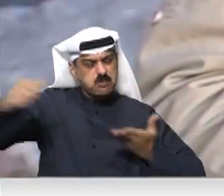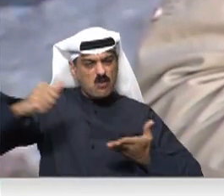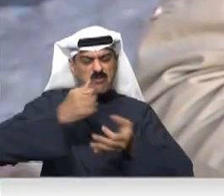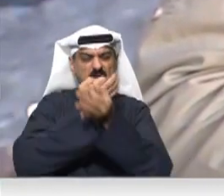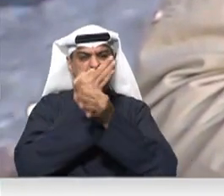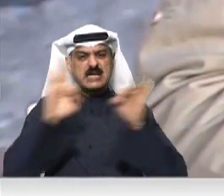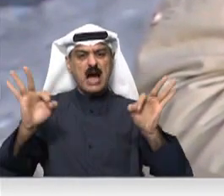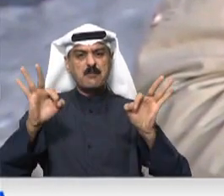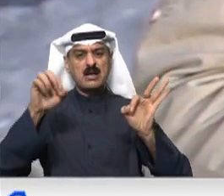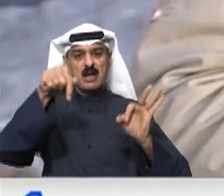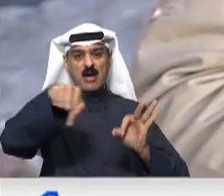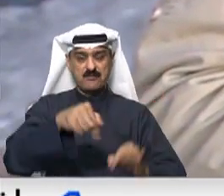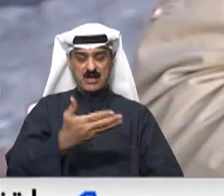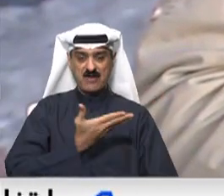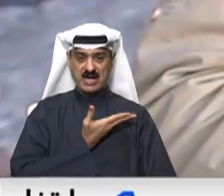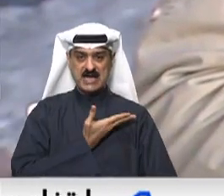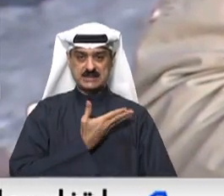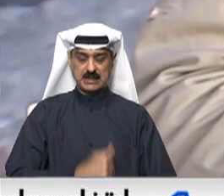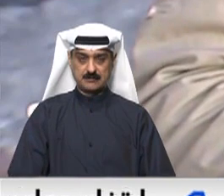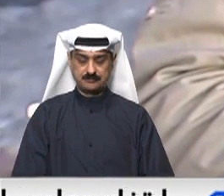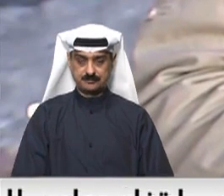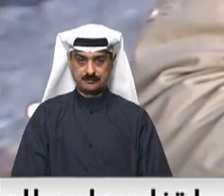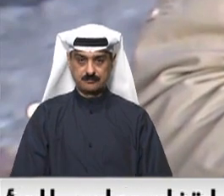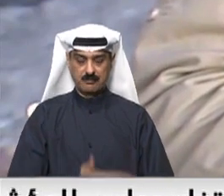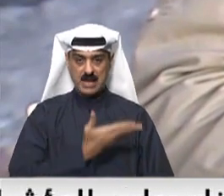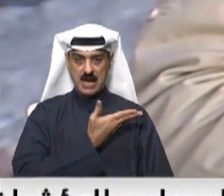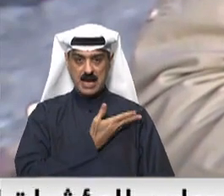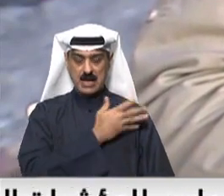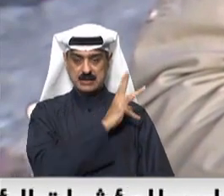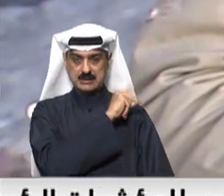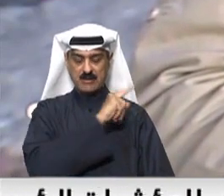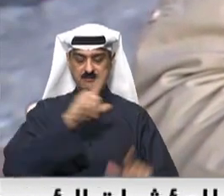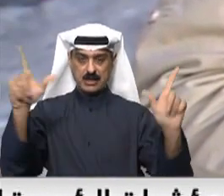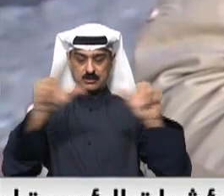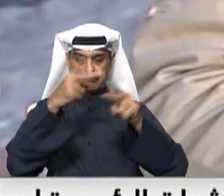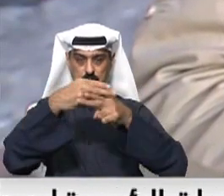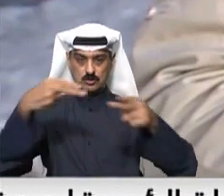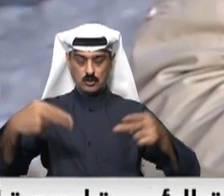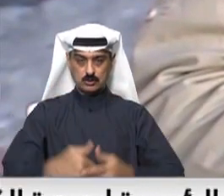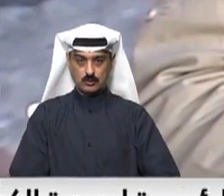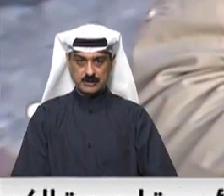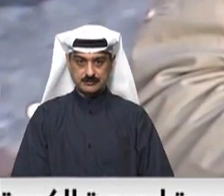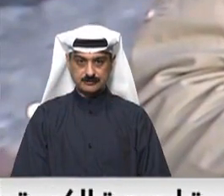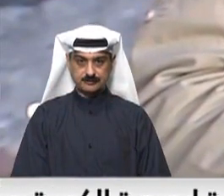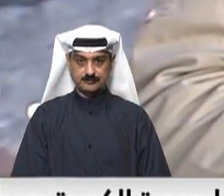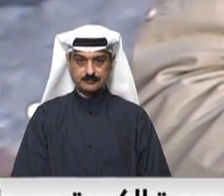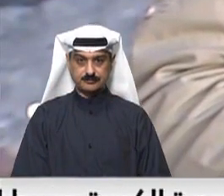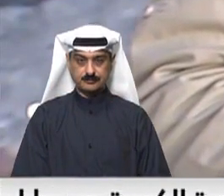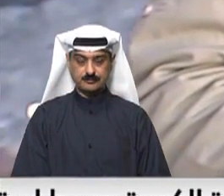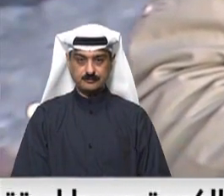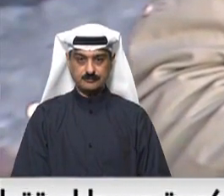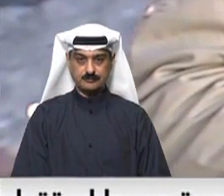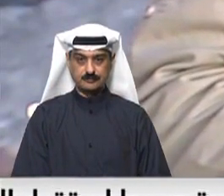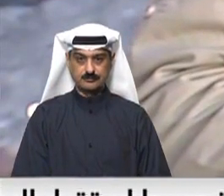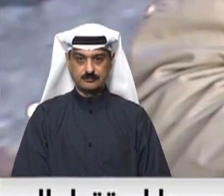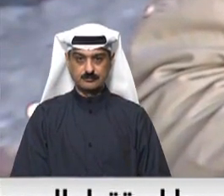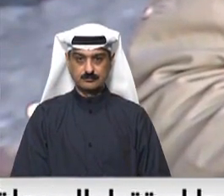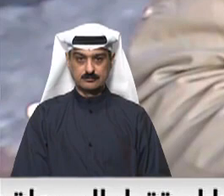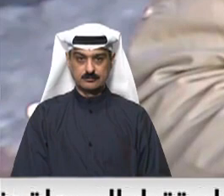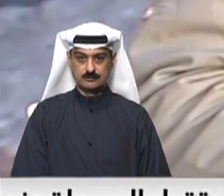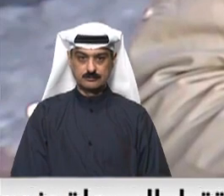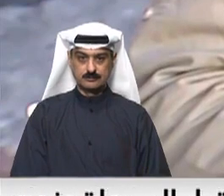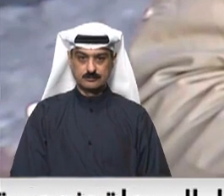الحياه في القطاع عبد الرحيم ابو كويك تلفزيون دوله الكويت من رفح جنوب قطاع غزه